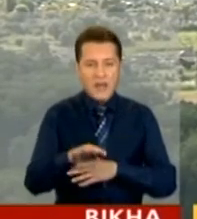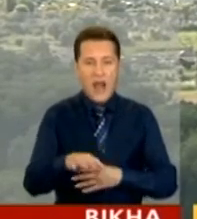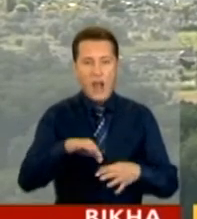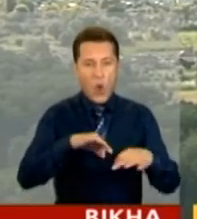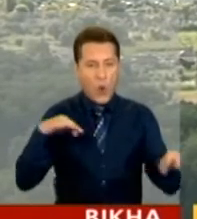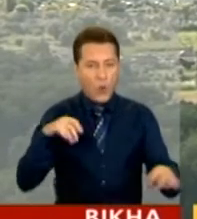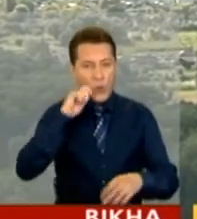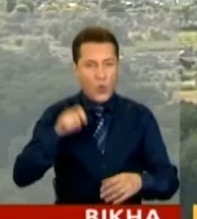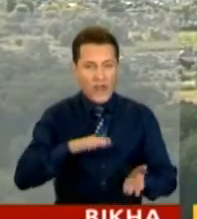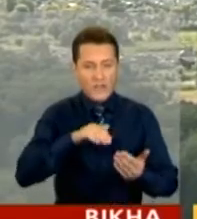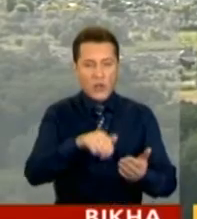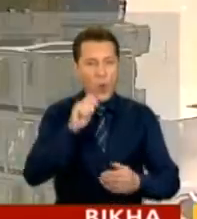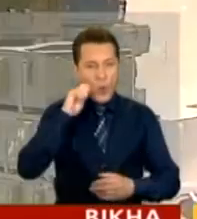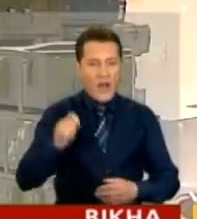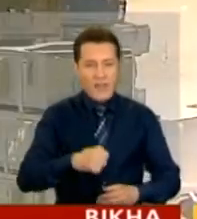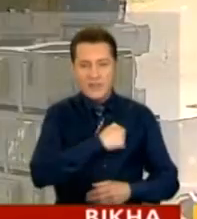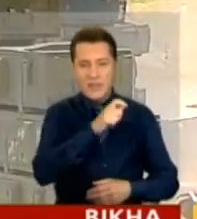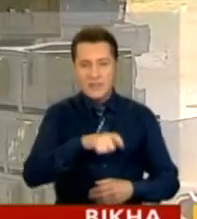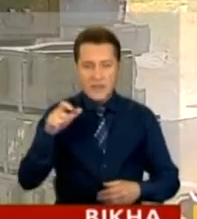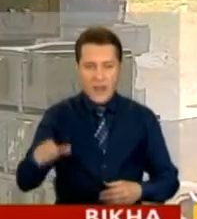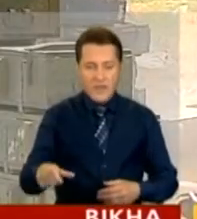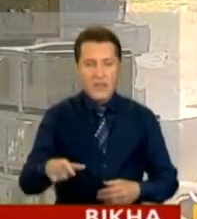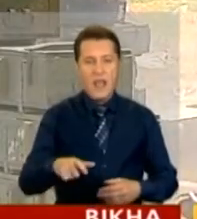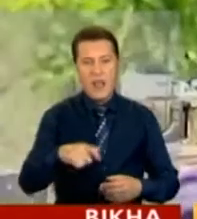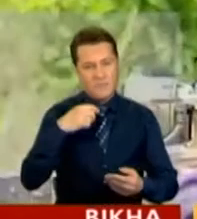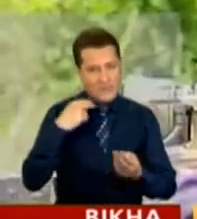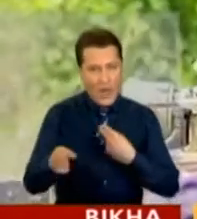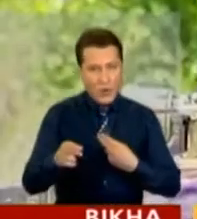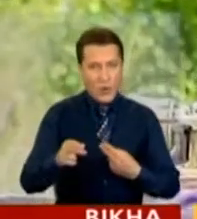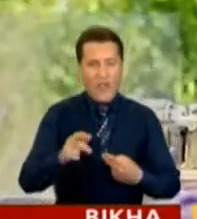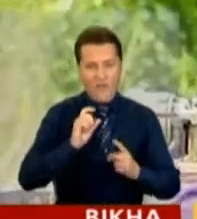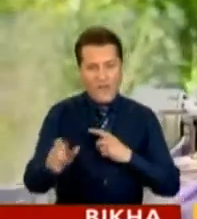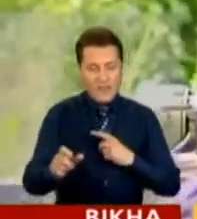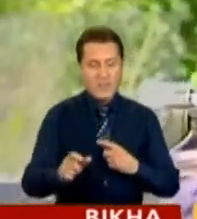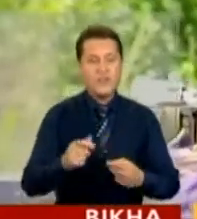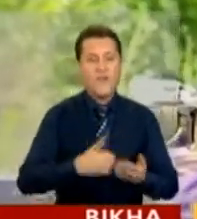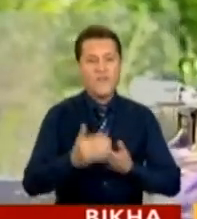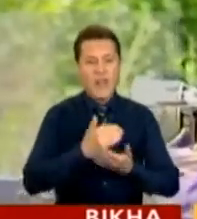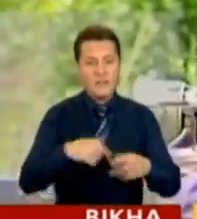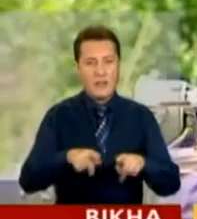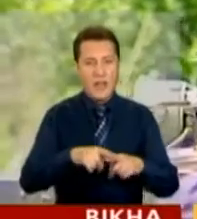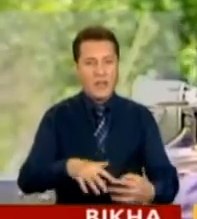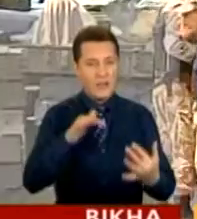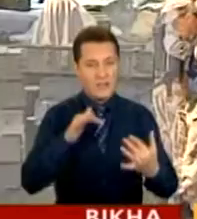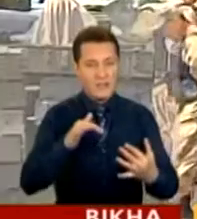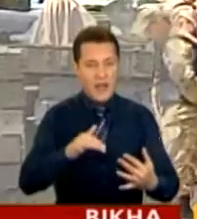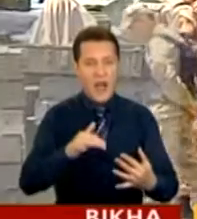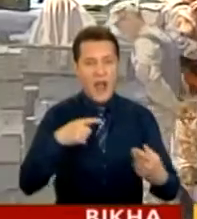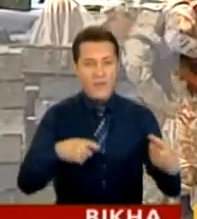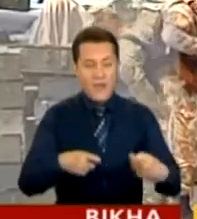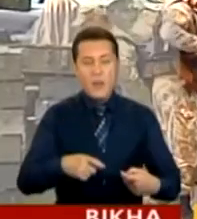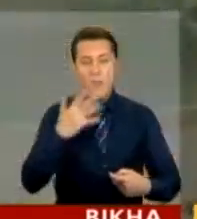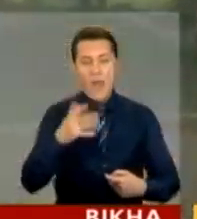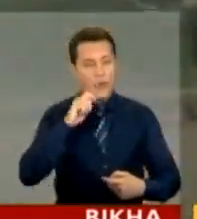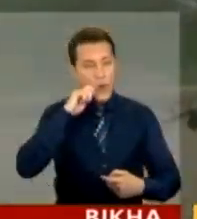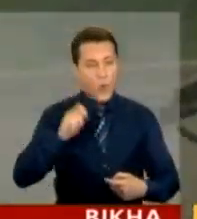було очікувати, українські силовики дають вогневу відсіч терористам. Внаслідок таких стрілянин буквально за останню добу 5 українських